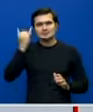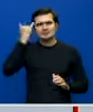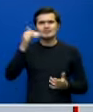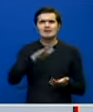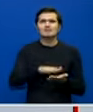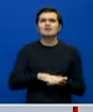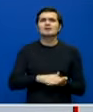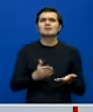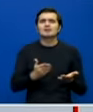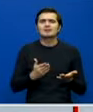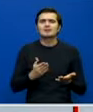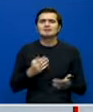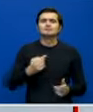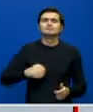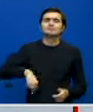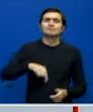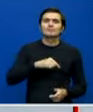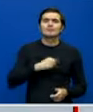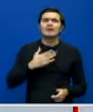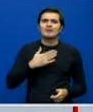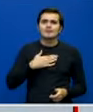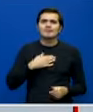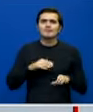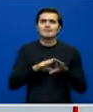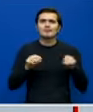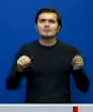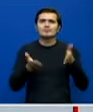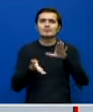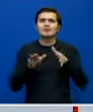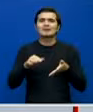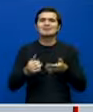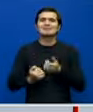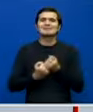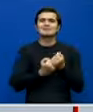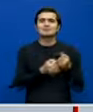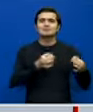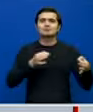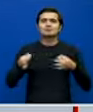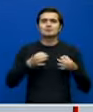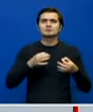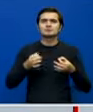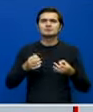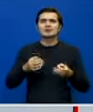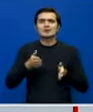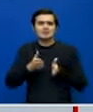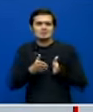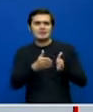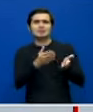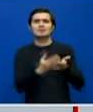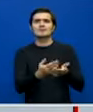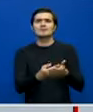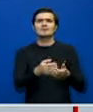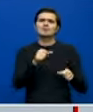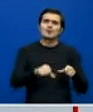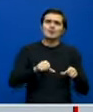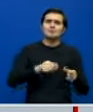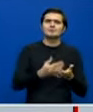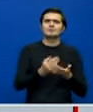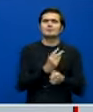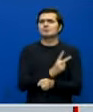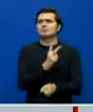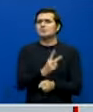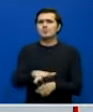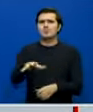așa. Noi avem o serie de pachete de sprijin, măsuri care sunt direcționate către populație și către economie.